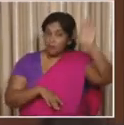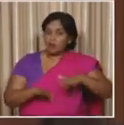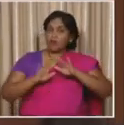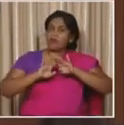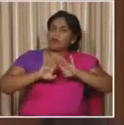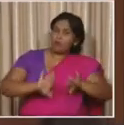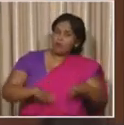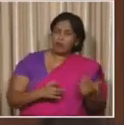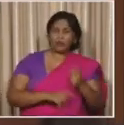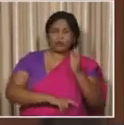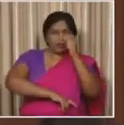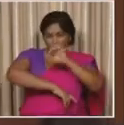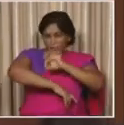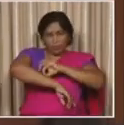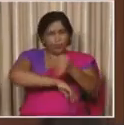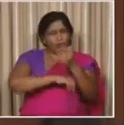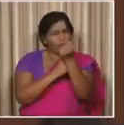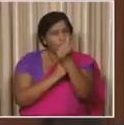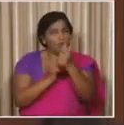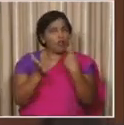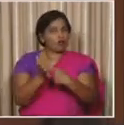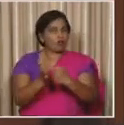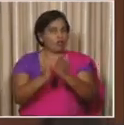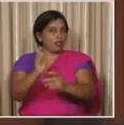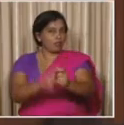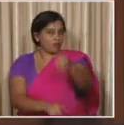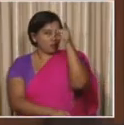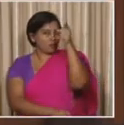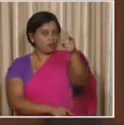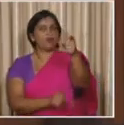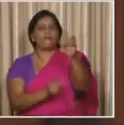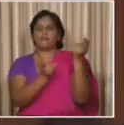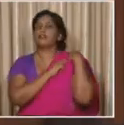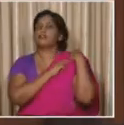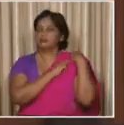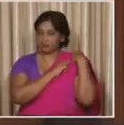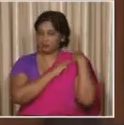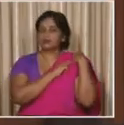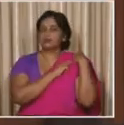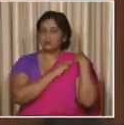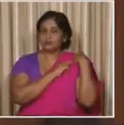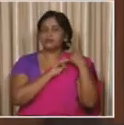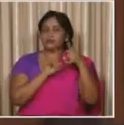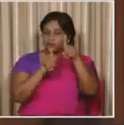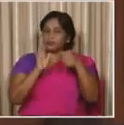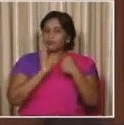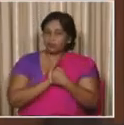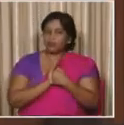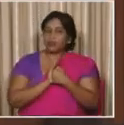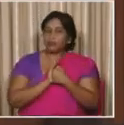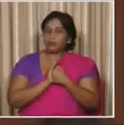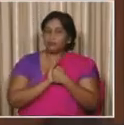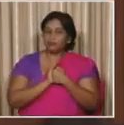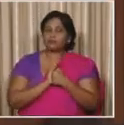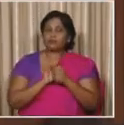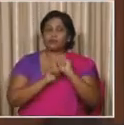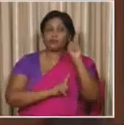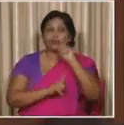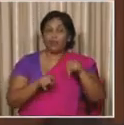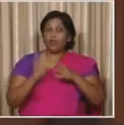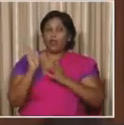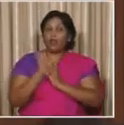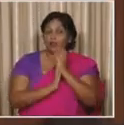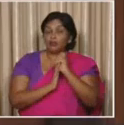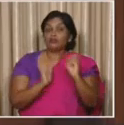හරි හීරිලක් හරි හුදුනොත් මේ රෝහිත අබේගුණවර්ධන කියන පුද්ගලයා තමයි මේකට වග කියන්න ඕනේ. ඒක නිසා කරු නියෝජ්‍ය කතාන මේක පාර්ලිමේන්තු